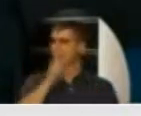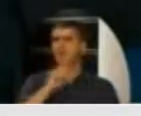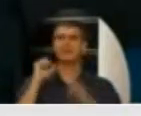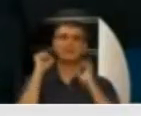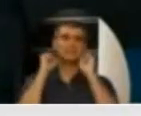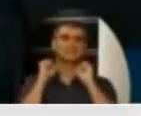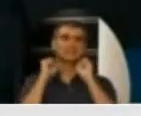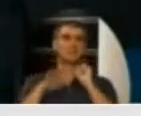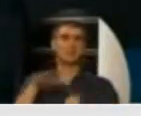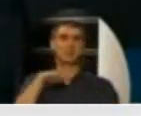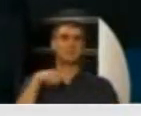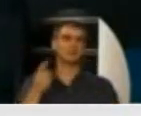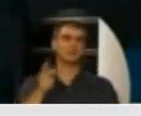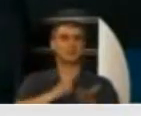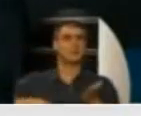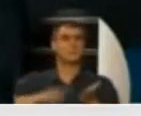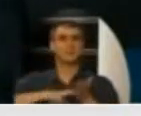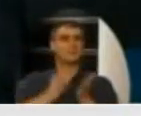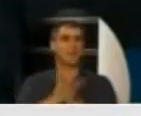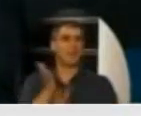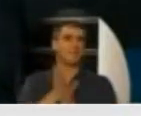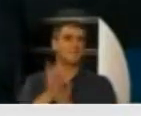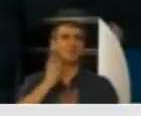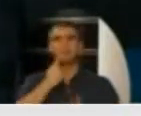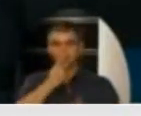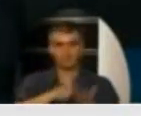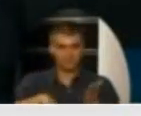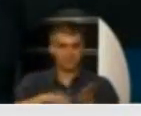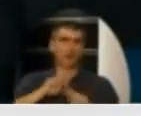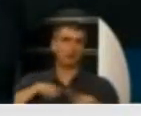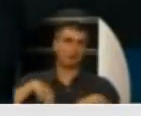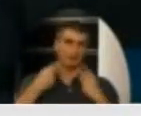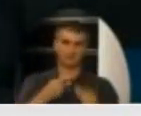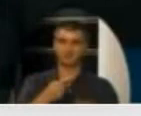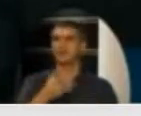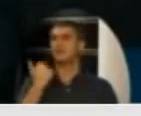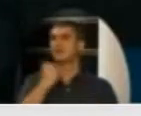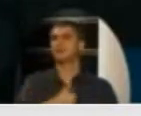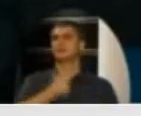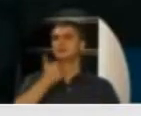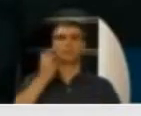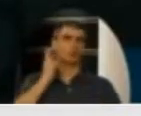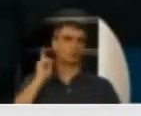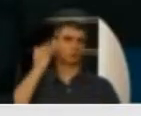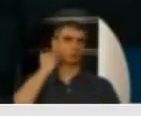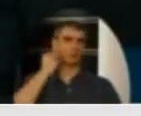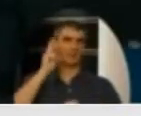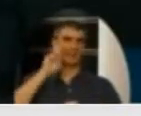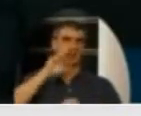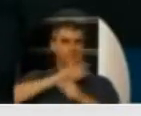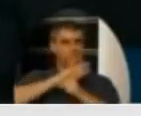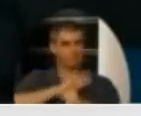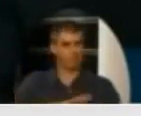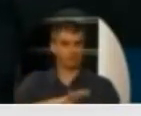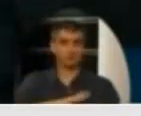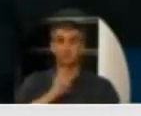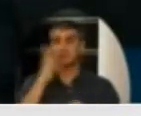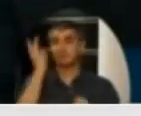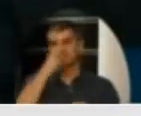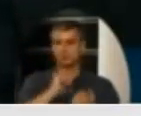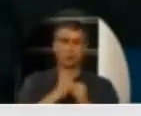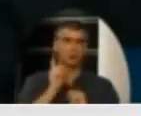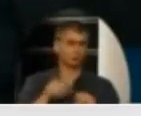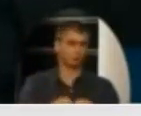יציבות באזור בתור מתפטר סדרתי, כן. אז קרי והאמריקאים בהתחלה היה שם איזשהו לחץ, והם הבינו או לא הבינו האם יש